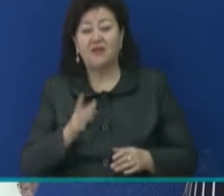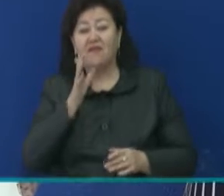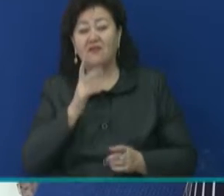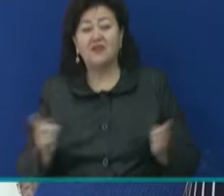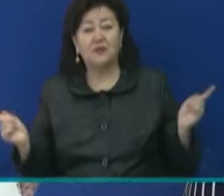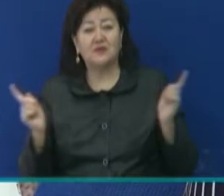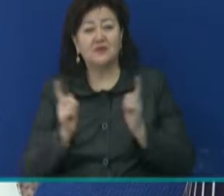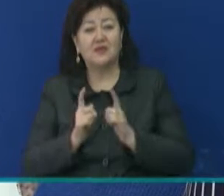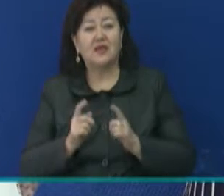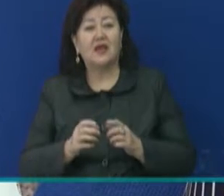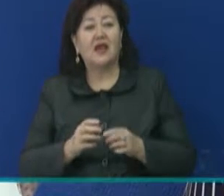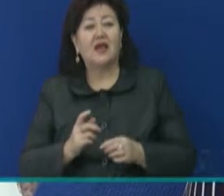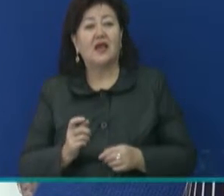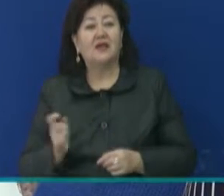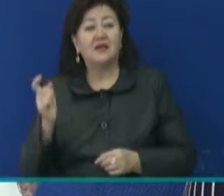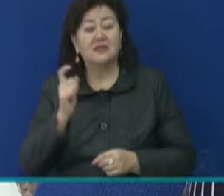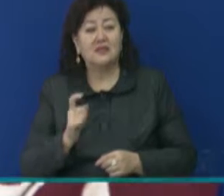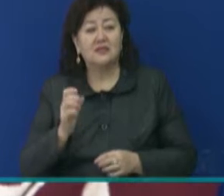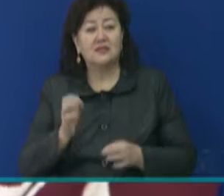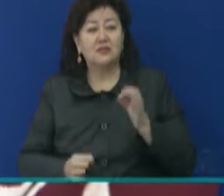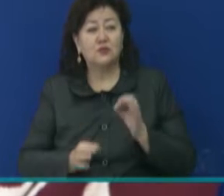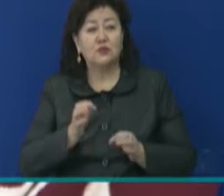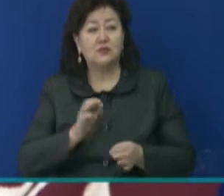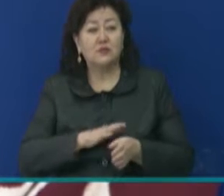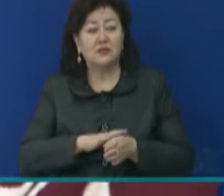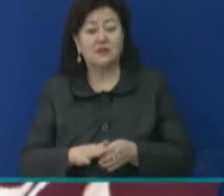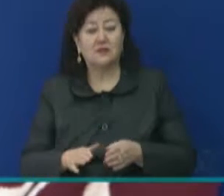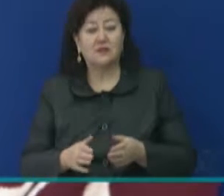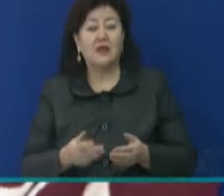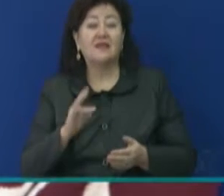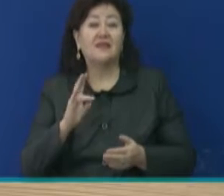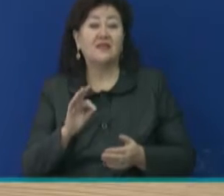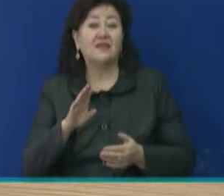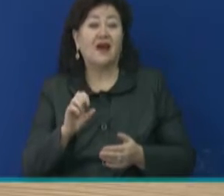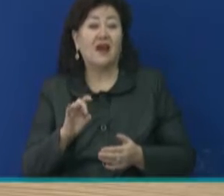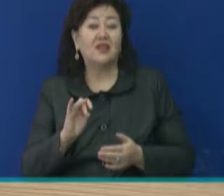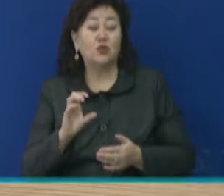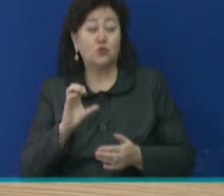адвокаты и частные судебные исполнители проводили бесплатные консультации